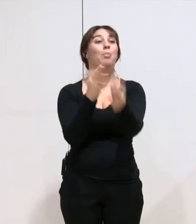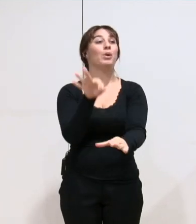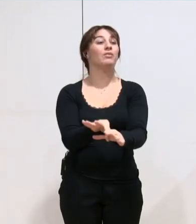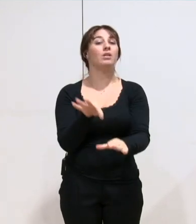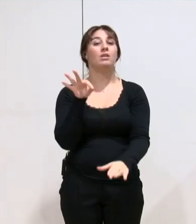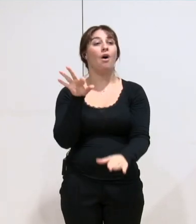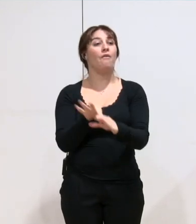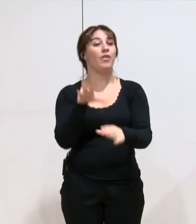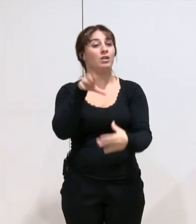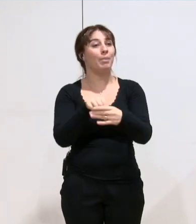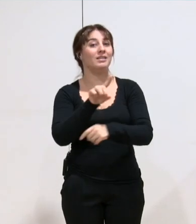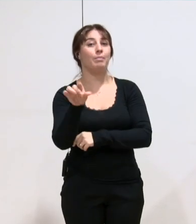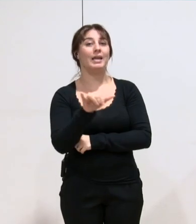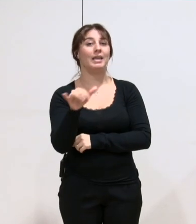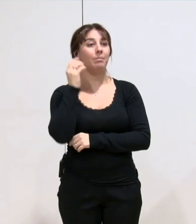prend pas part au vote ?